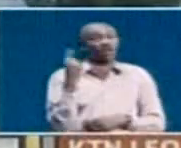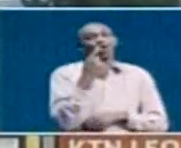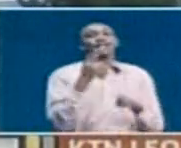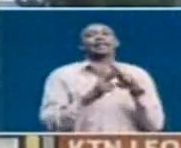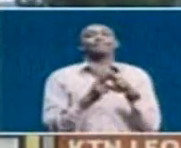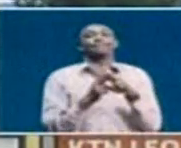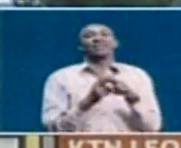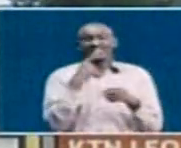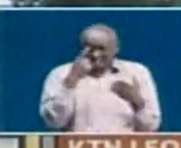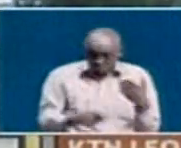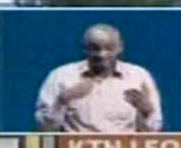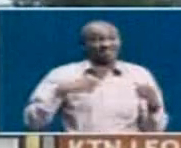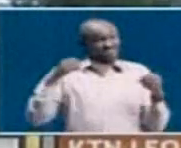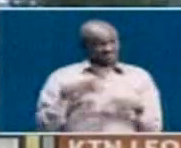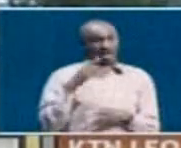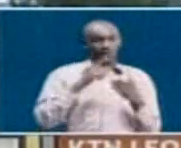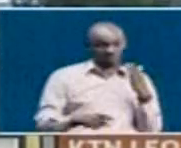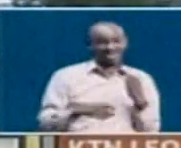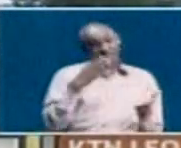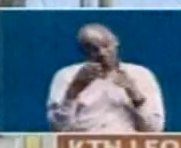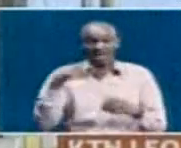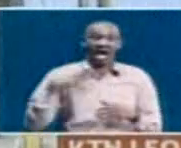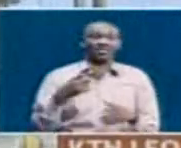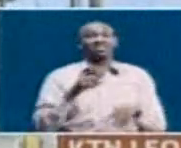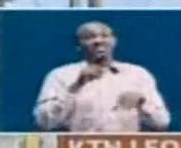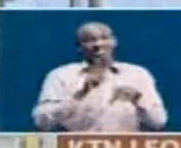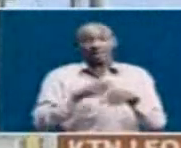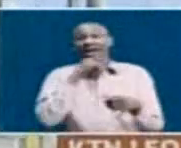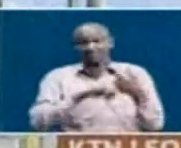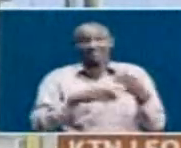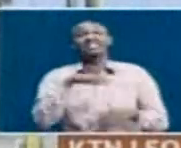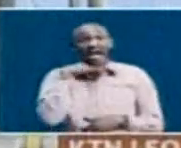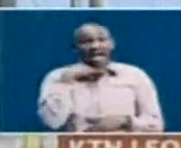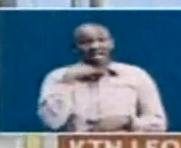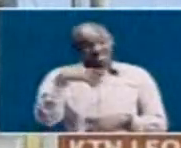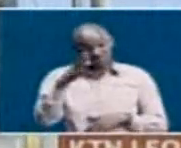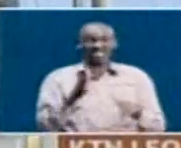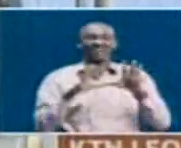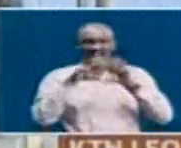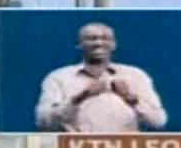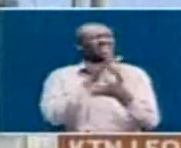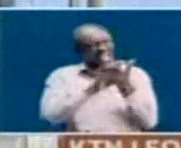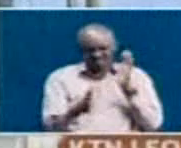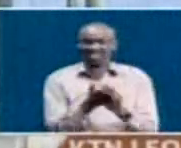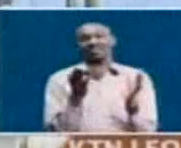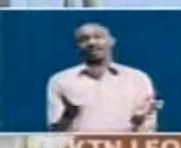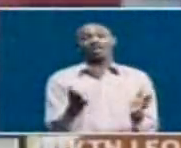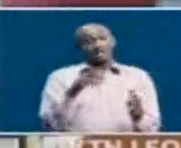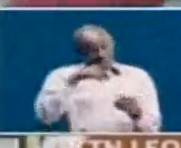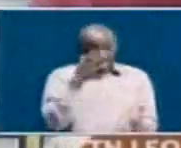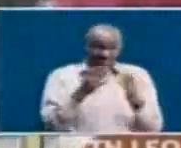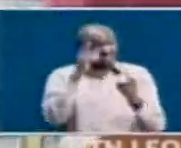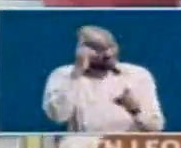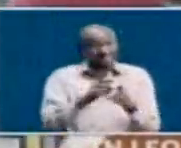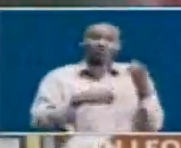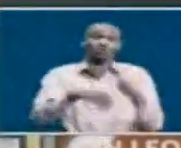na kuwafanya kuwa na uoga kuwa huenda wakambulia patupu iwapo mwanamume angeaga dunia au hata kuamua kuiuza mali ile